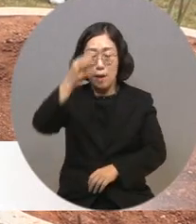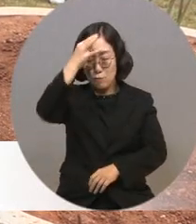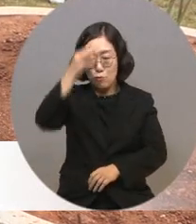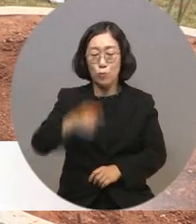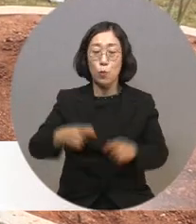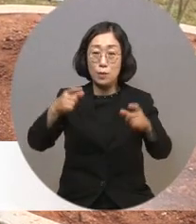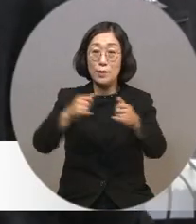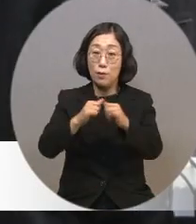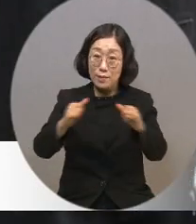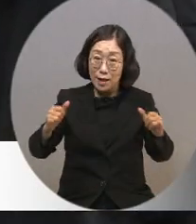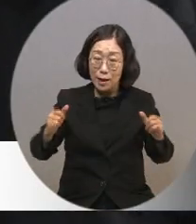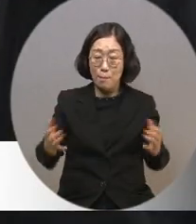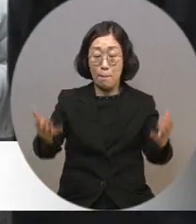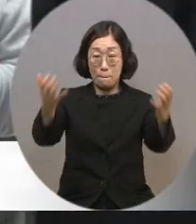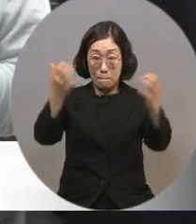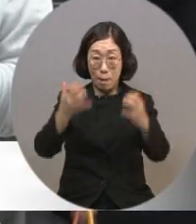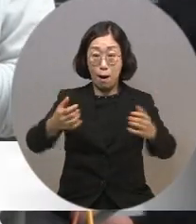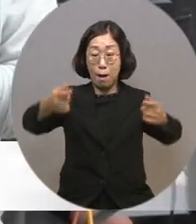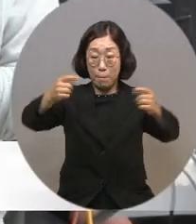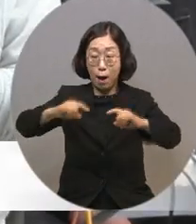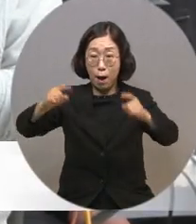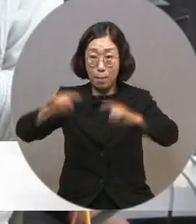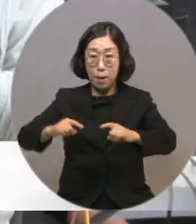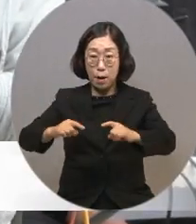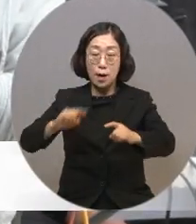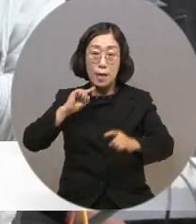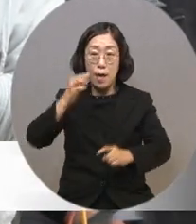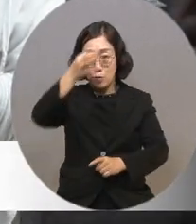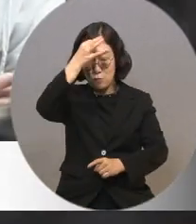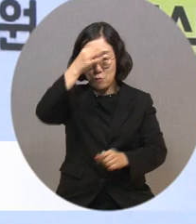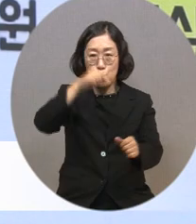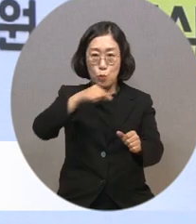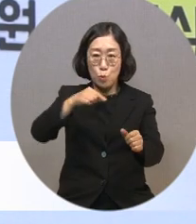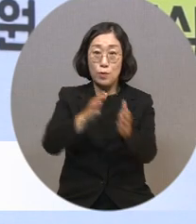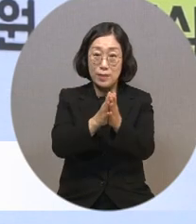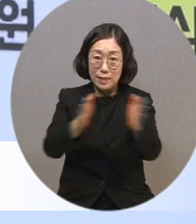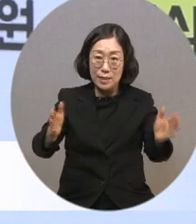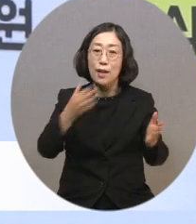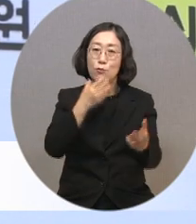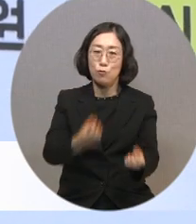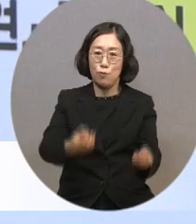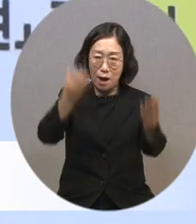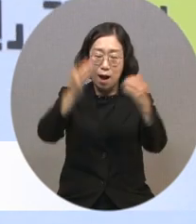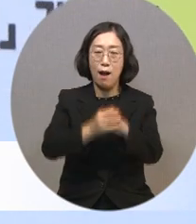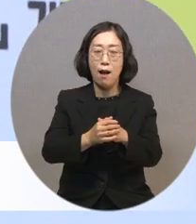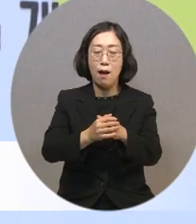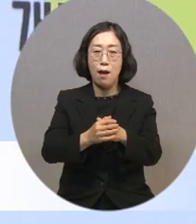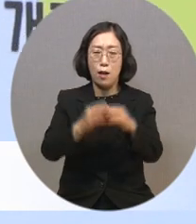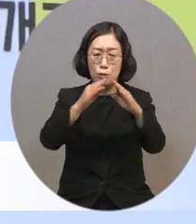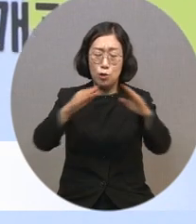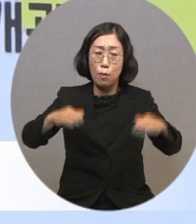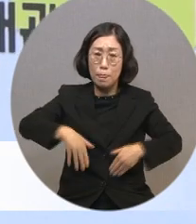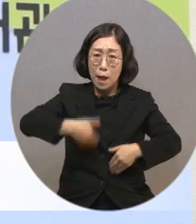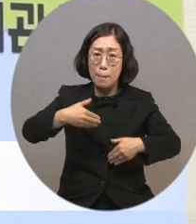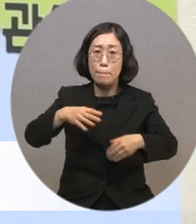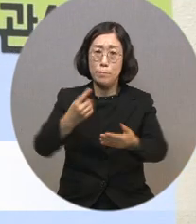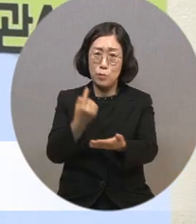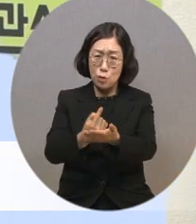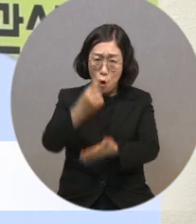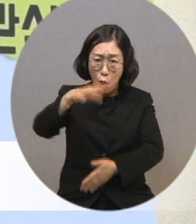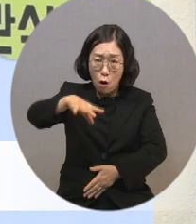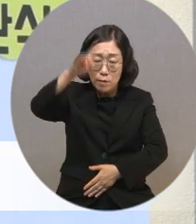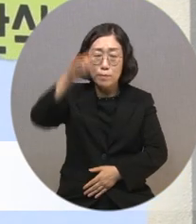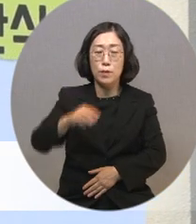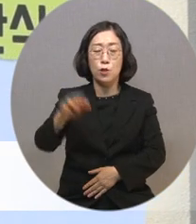주민 등이 참석해 고흥예술교육의 시작을 축하했습니다. 전남 유일이자 전국에서 8번째로 문을